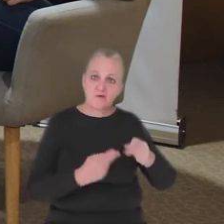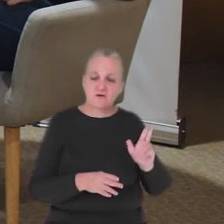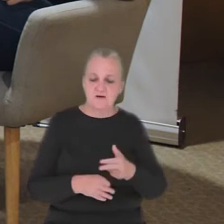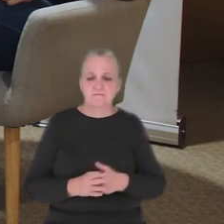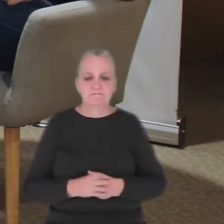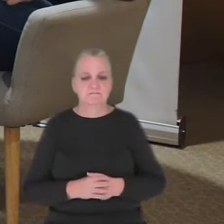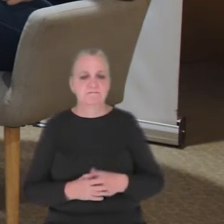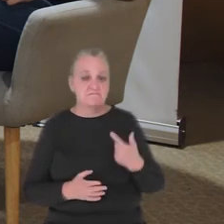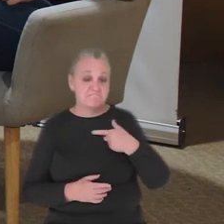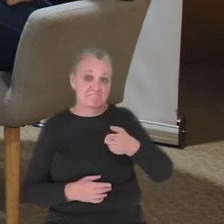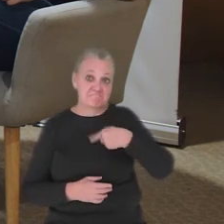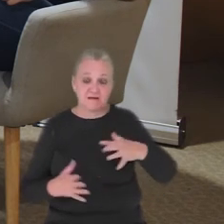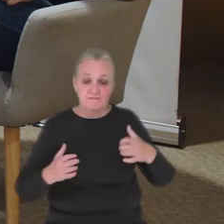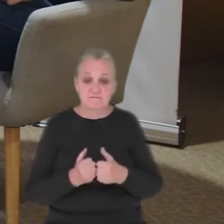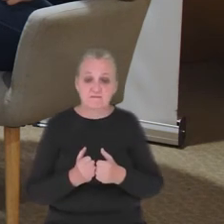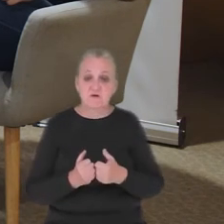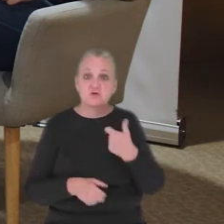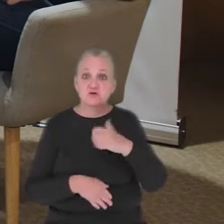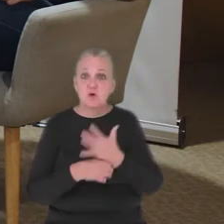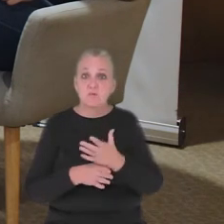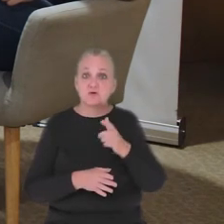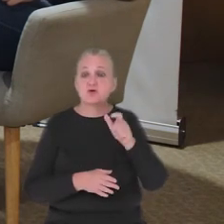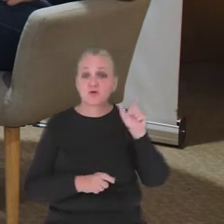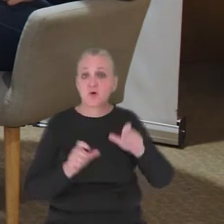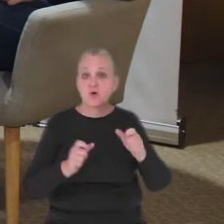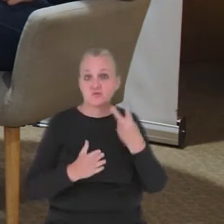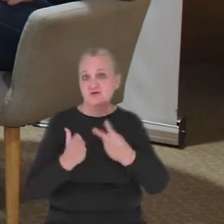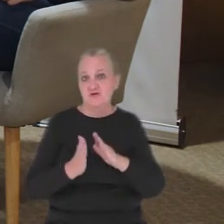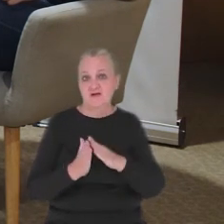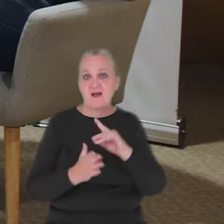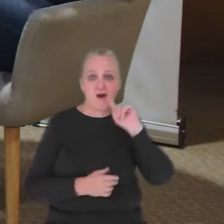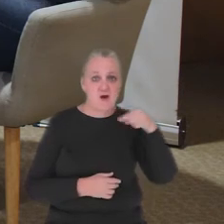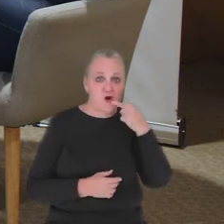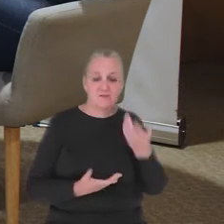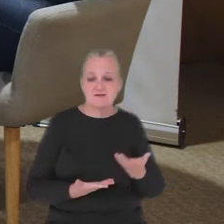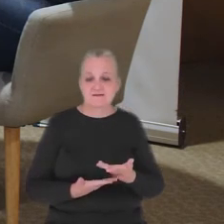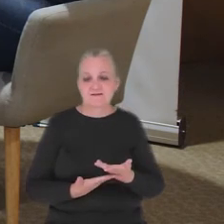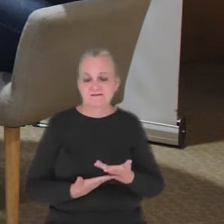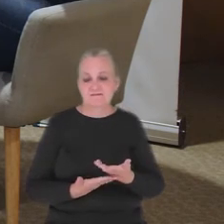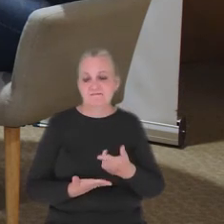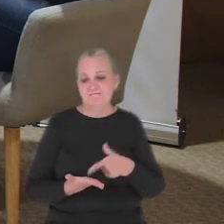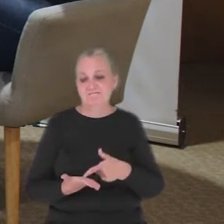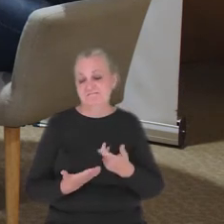ponieważ odkryliśmy, że 150 osób czyta te komiksy zamiast 5.